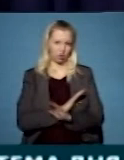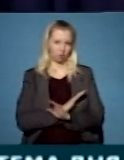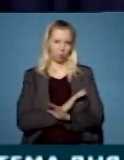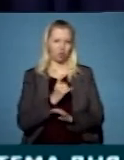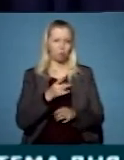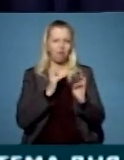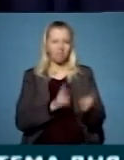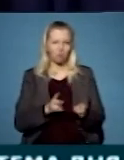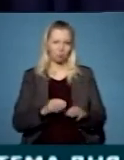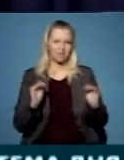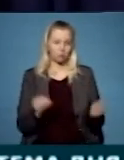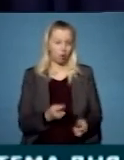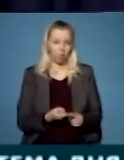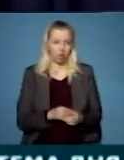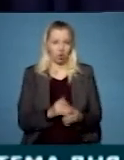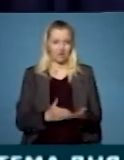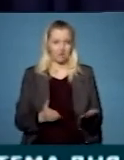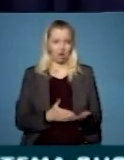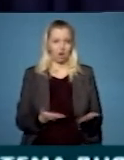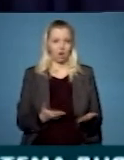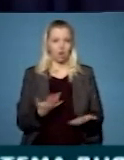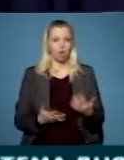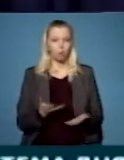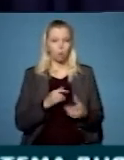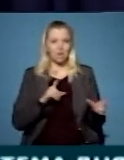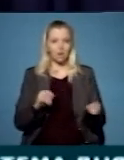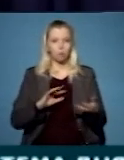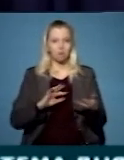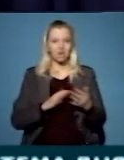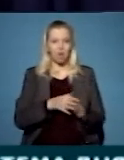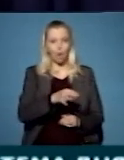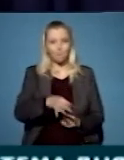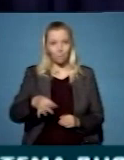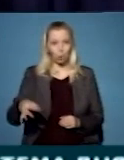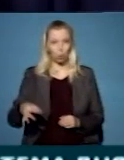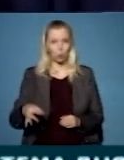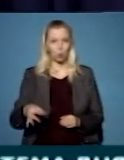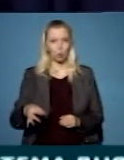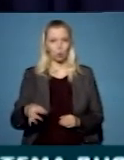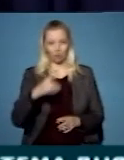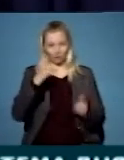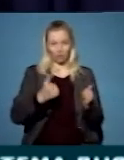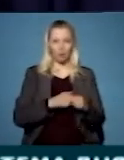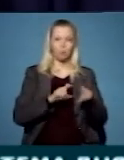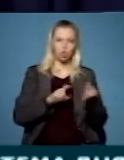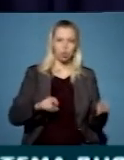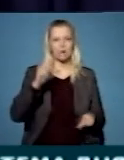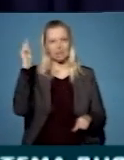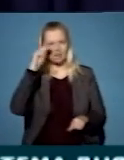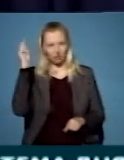дитячий травматизм зменшилась. Це взагалі. Тобто, якщо ми їдемо в населеному пункті, тобто неподалік шкіл,